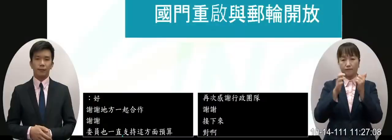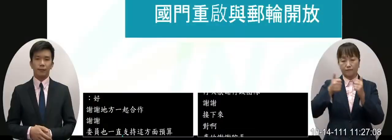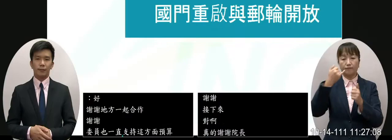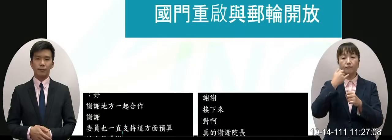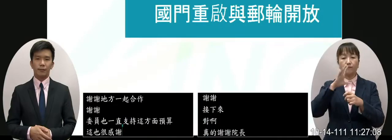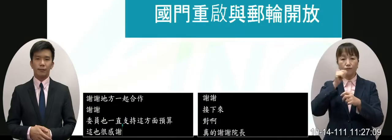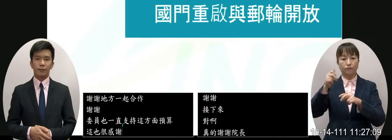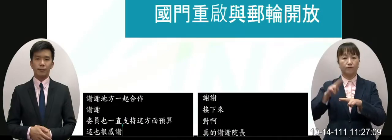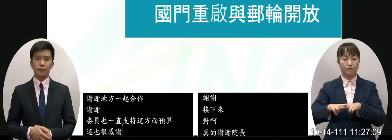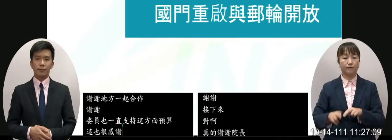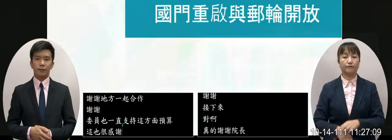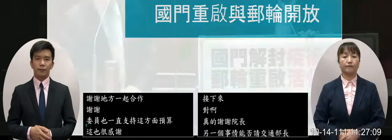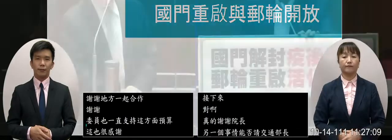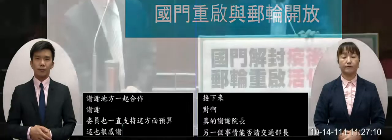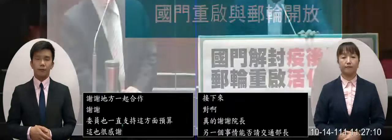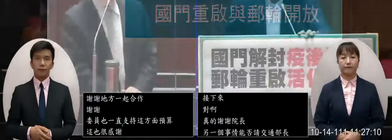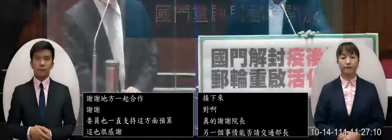回